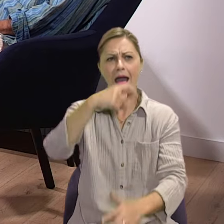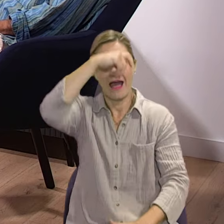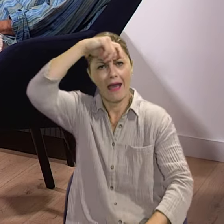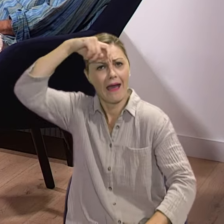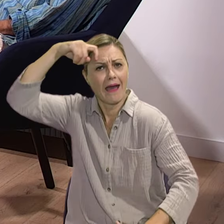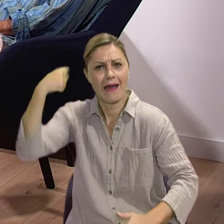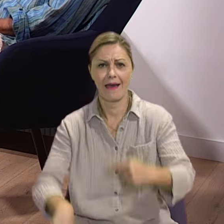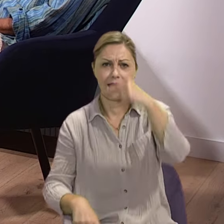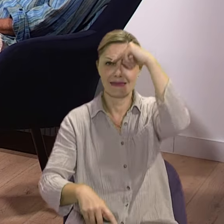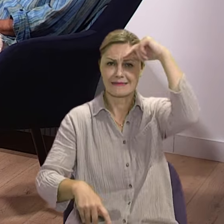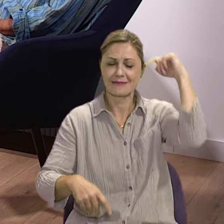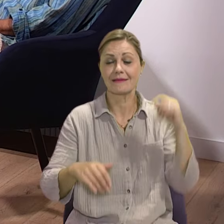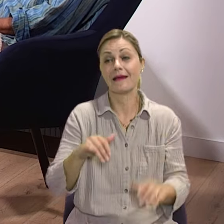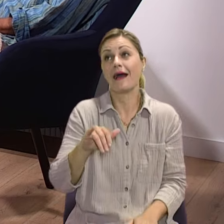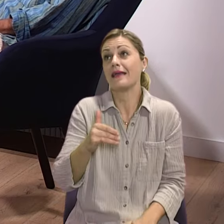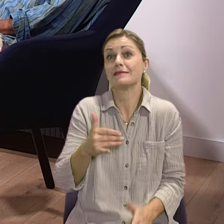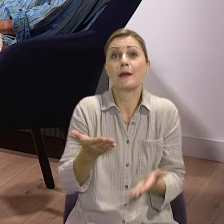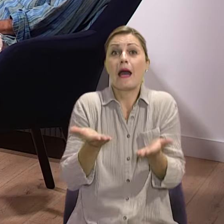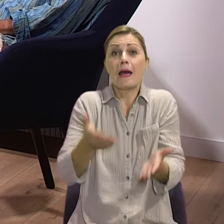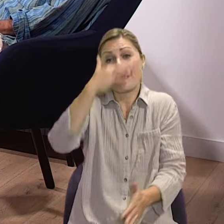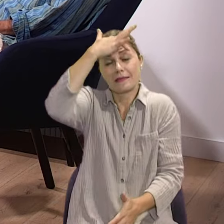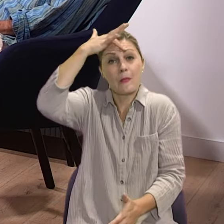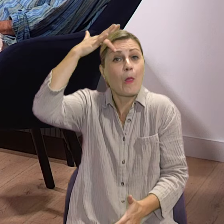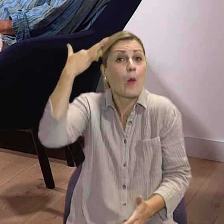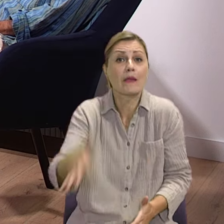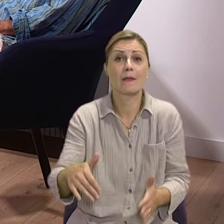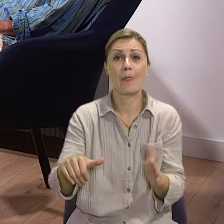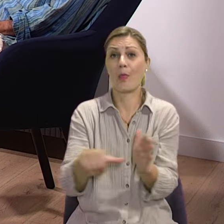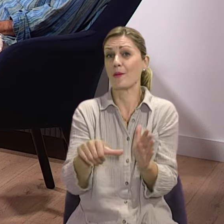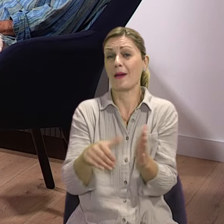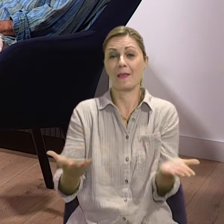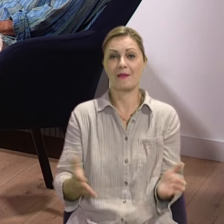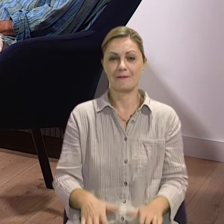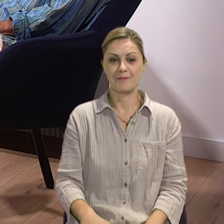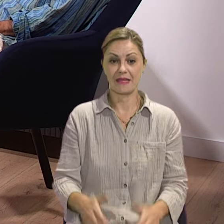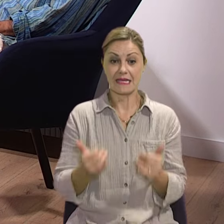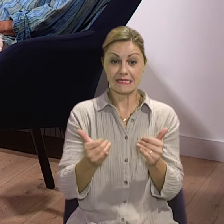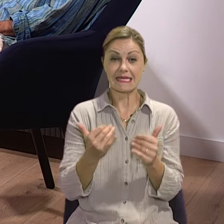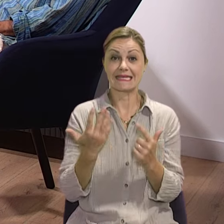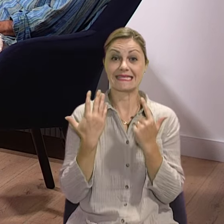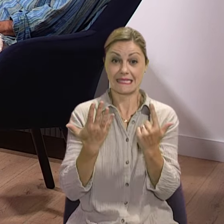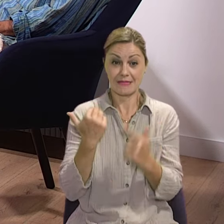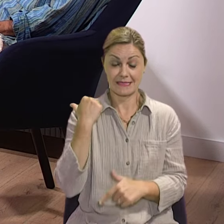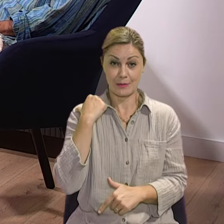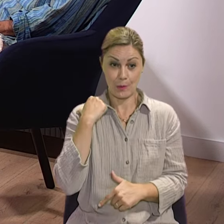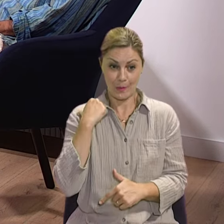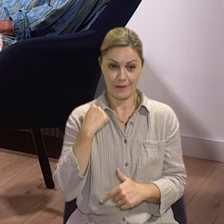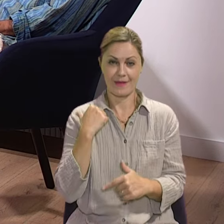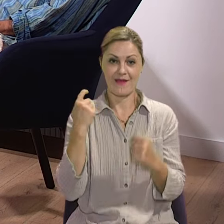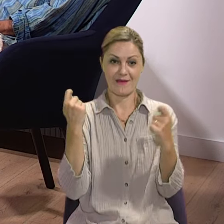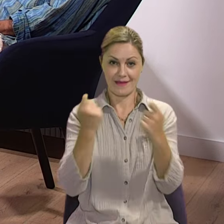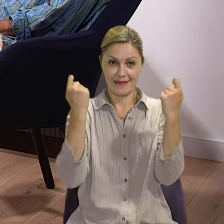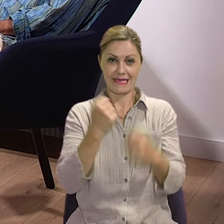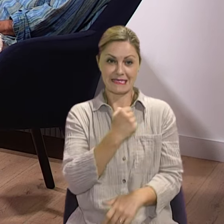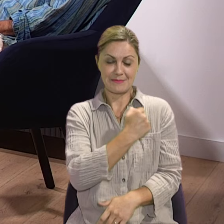U znoj, naravno. Ali to je normalno. Evo, u tijeku nam je 70. jubilarno Splitsko ljeto.